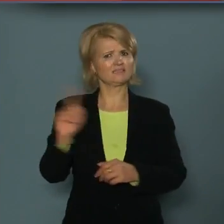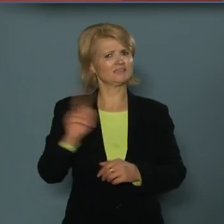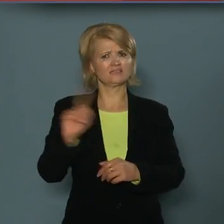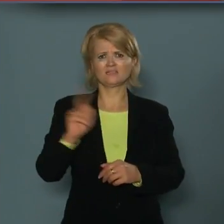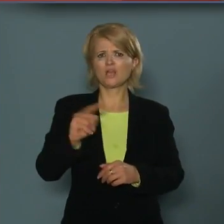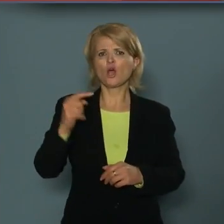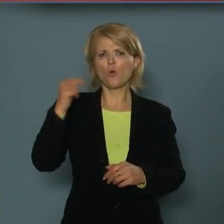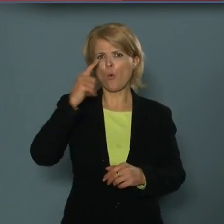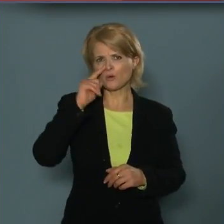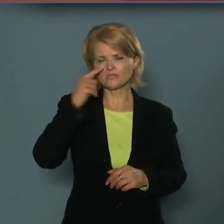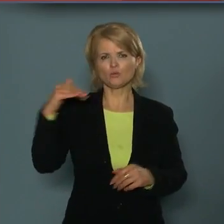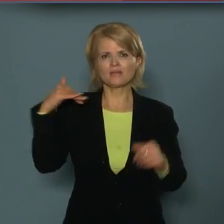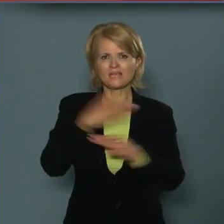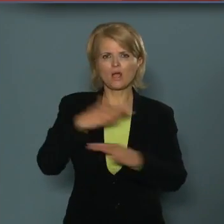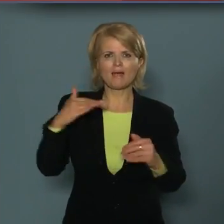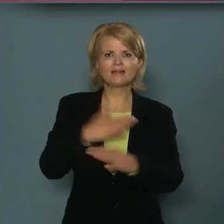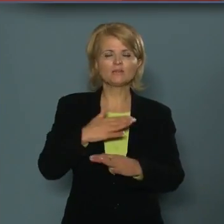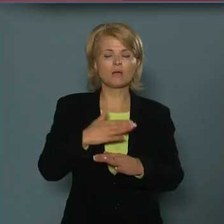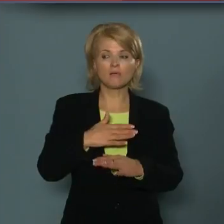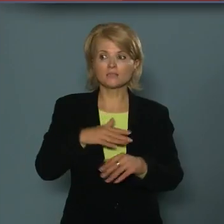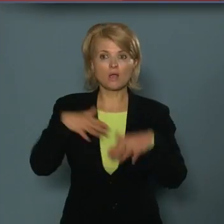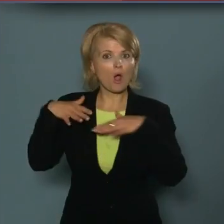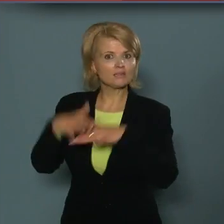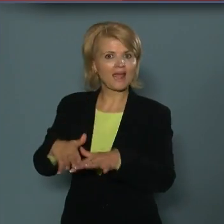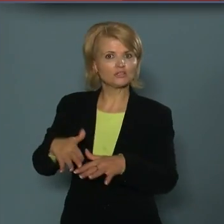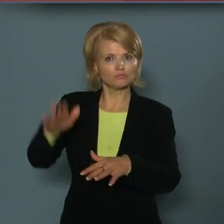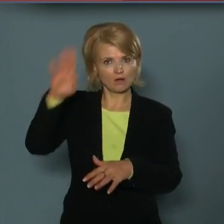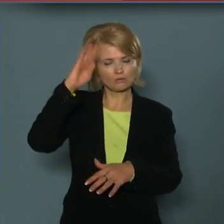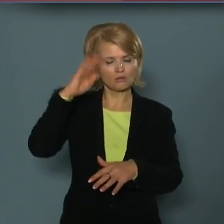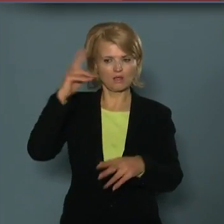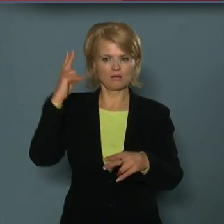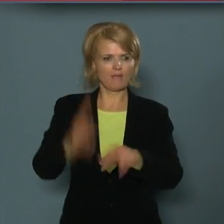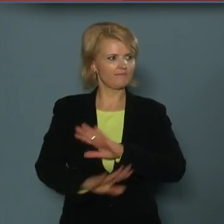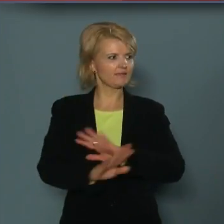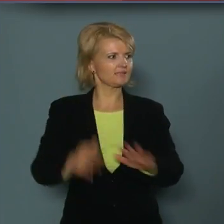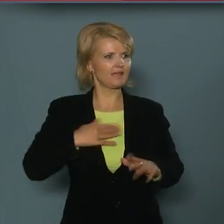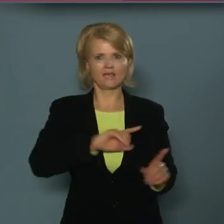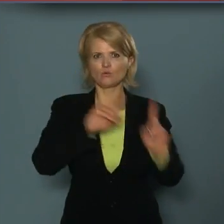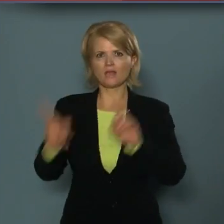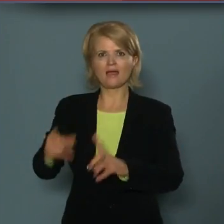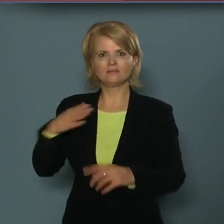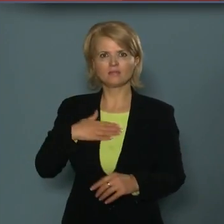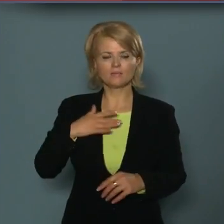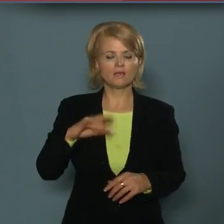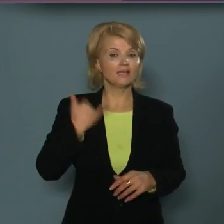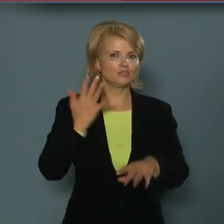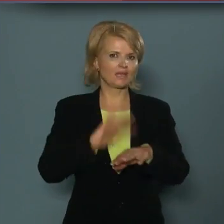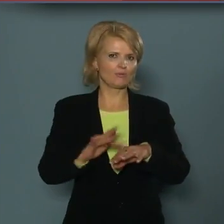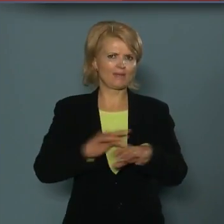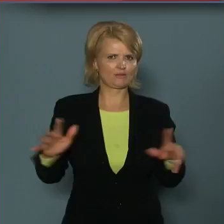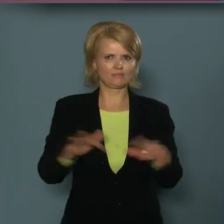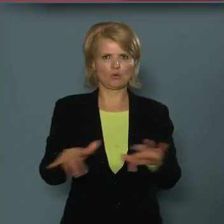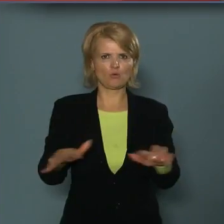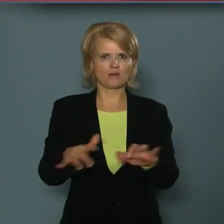nyet, jamuzsikus! Valami csoda folytán ez hatott, abba hagyta, én rögtön odaálltam, és ki is próbáltam